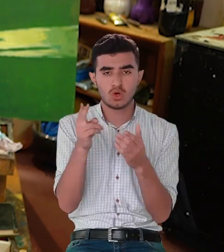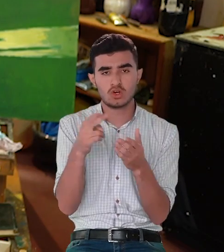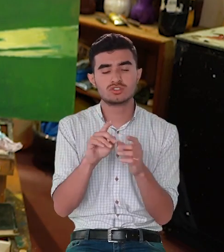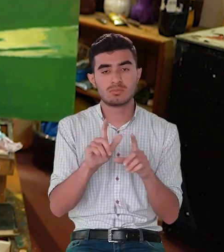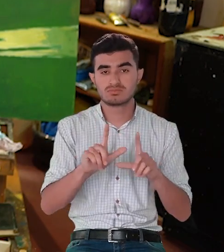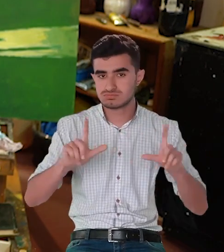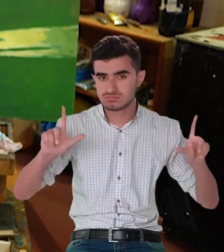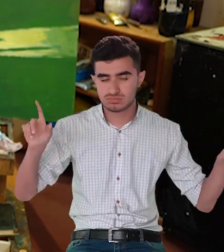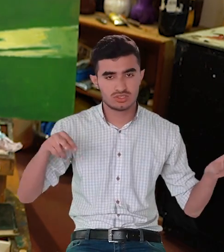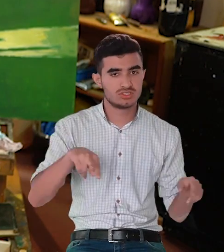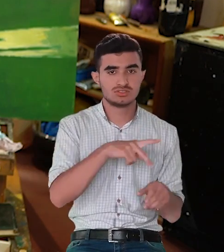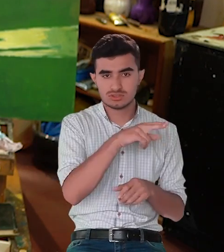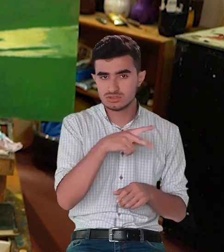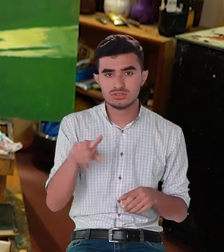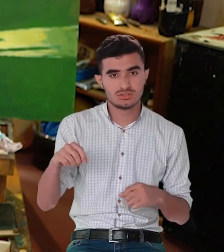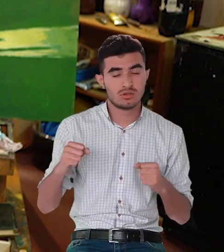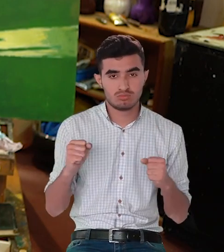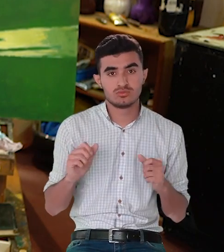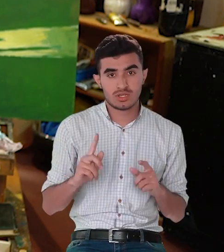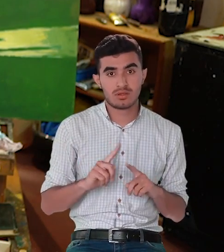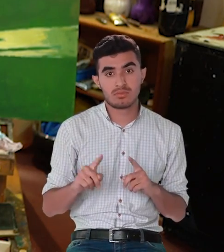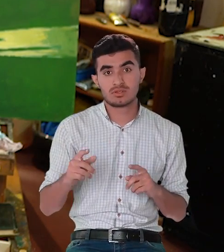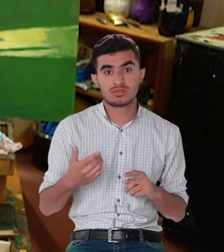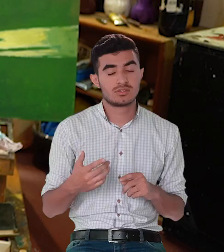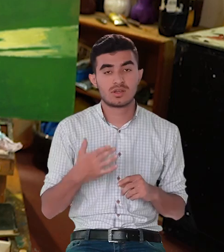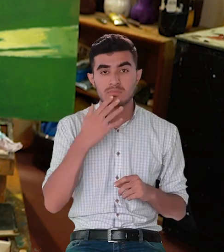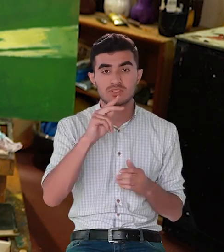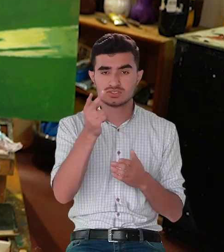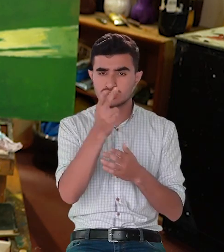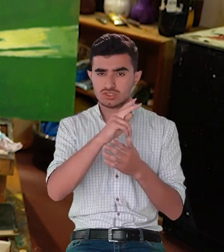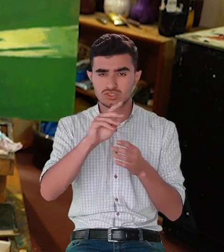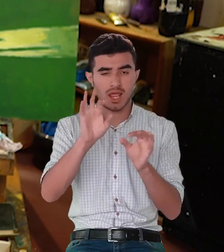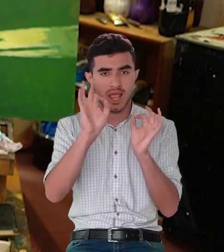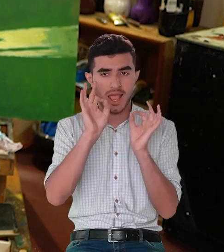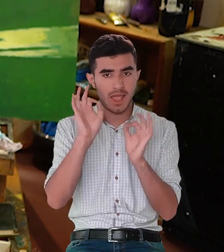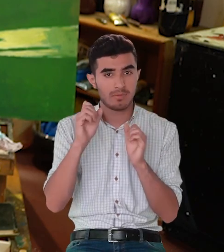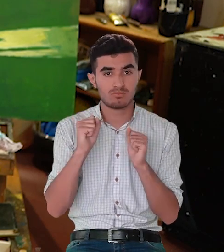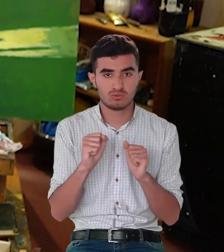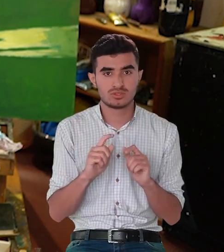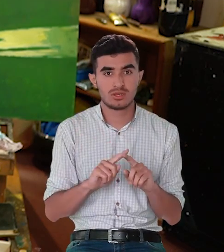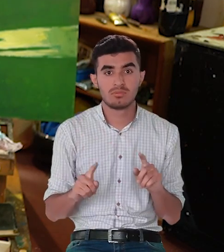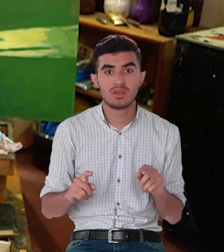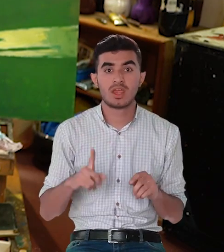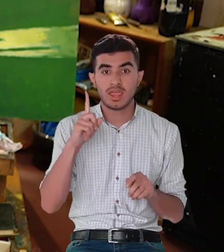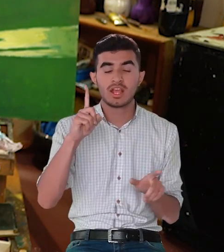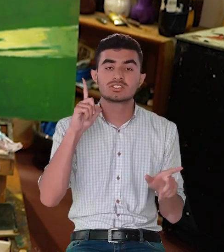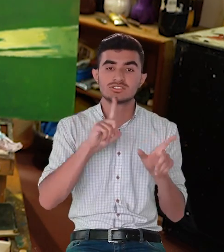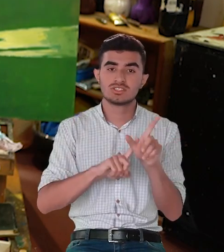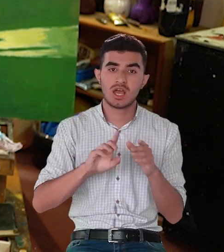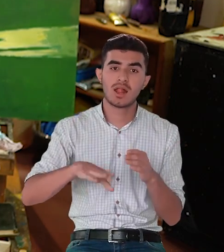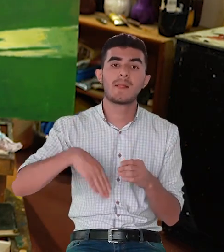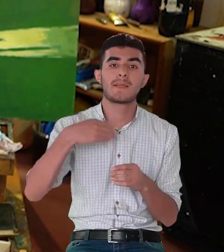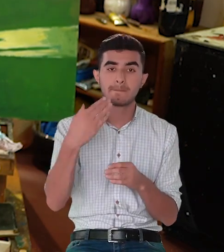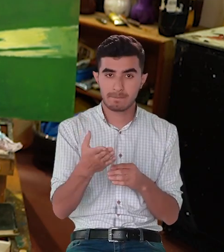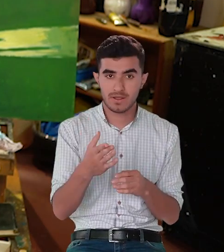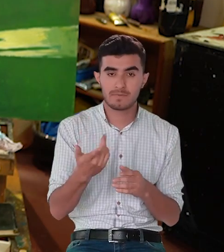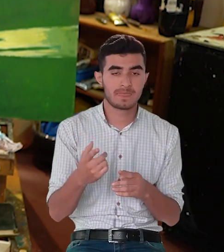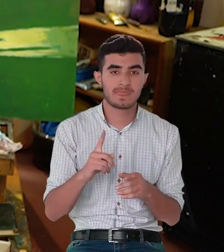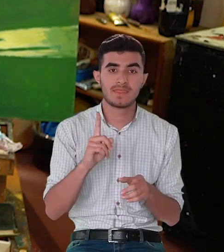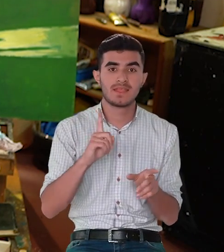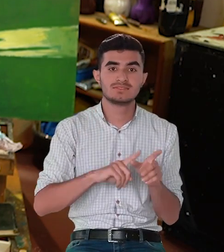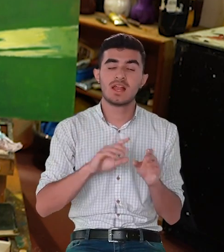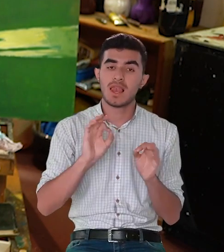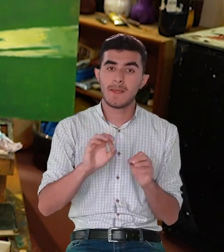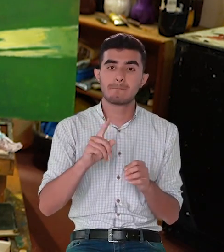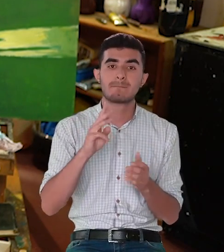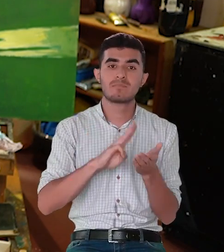اس کے اوپر میں نے کہا، اور مجھے ہمیشہ یہی ہوتا کہ یہ نہیں بنے گا، کیونکہ اتنا بڑا دیکھنا ادھر، اور اس کے لیے ڈسٹینس بھی ضرورت